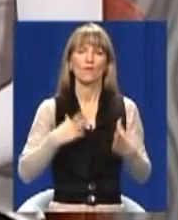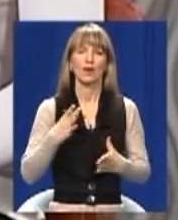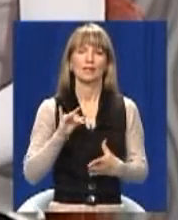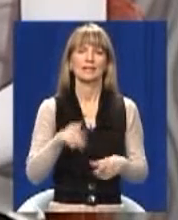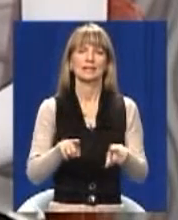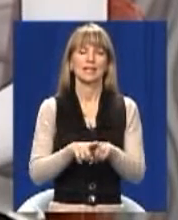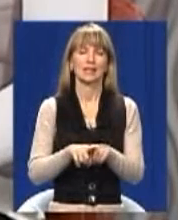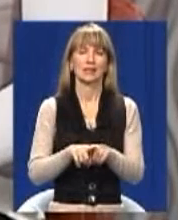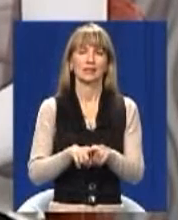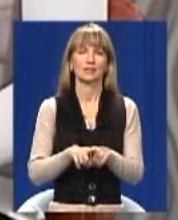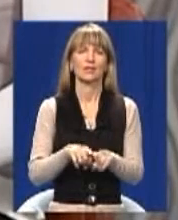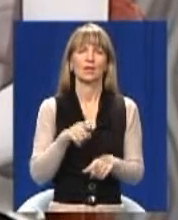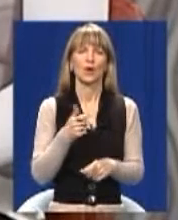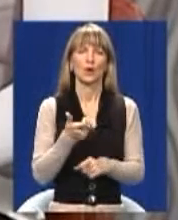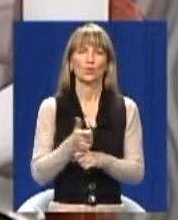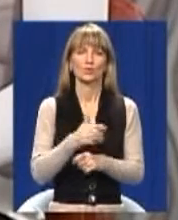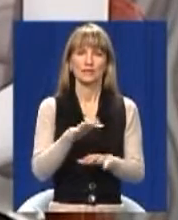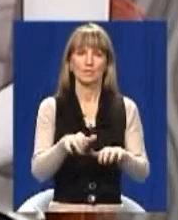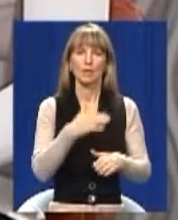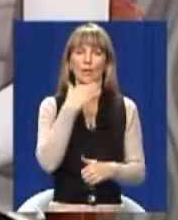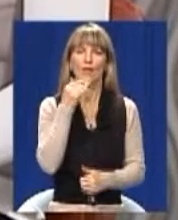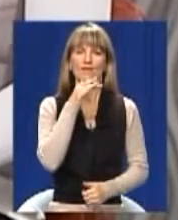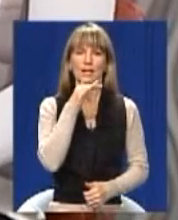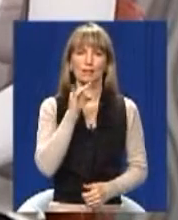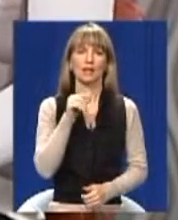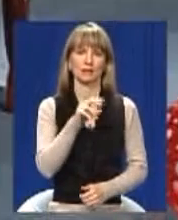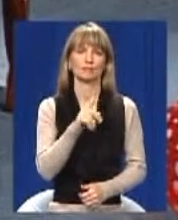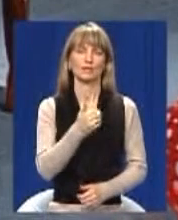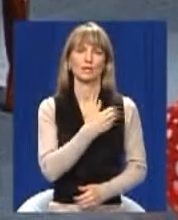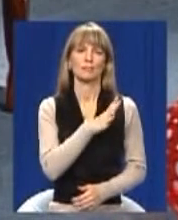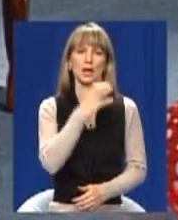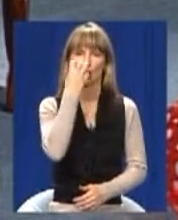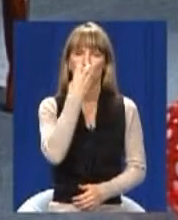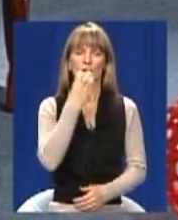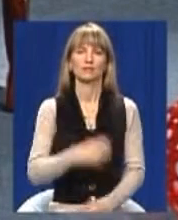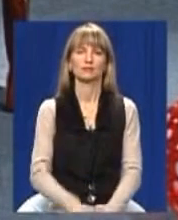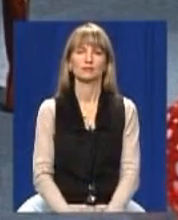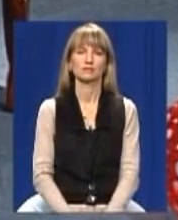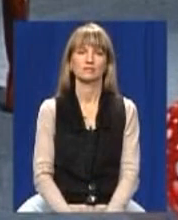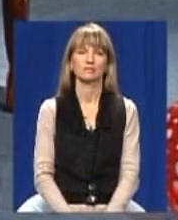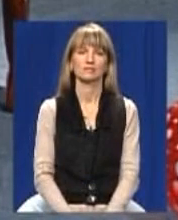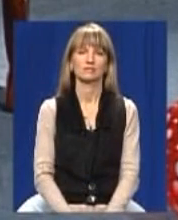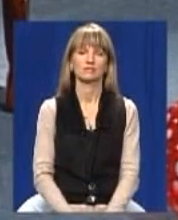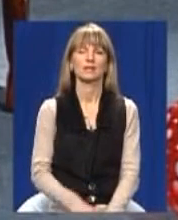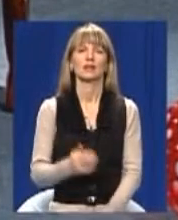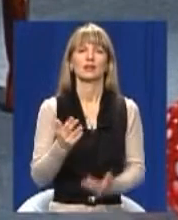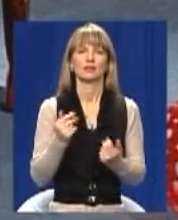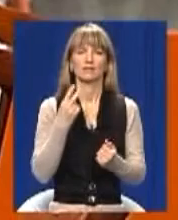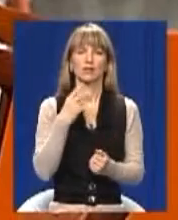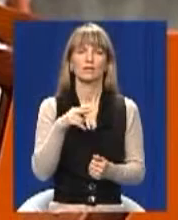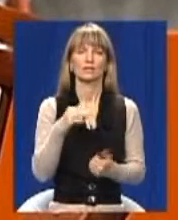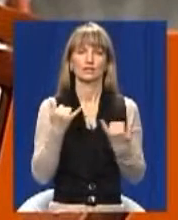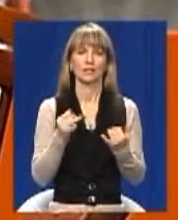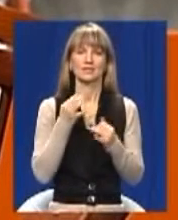такі штуки, вони досить таки забирають багато часу. А ти б хотіла бути би клоуном? Ну, судячи по тому, що зараз